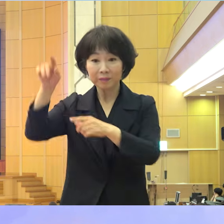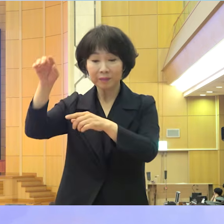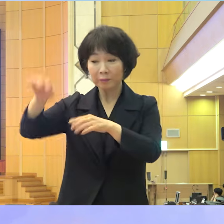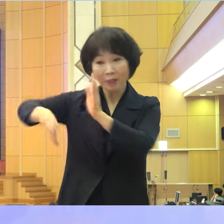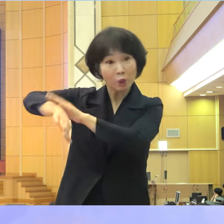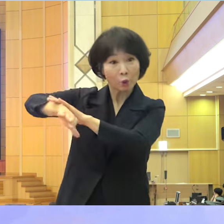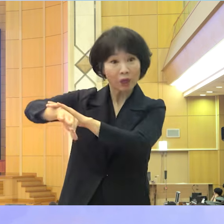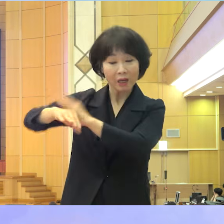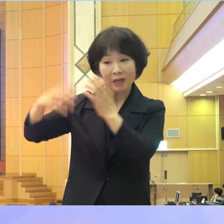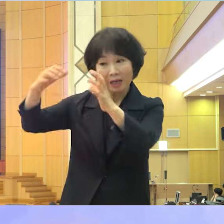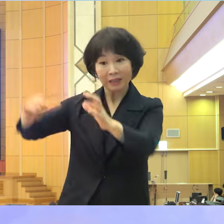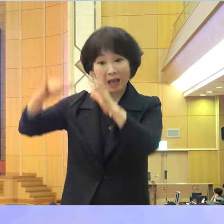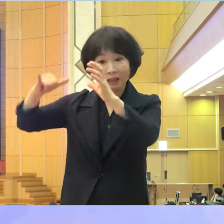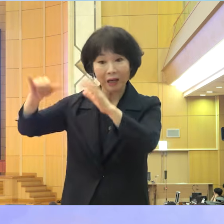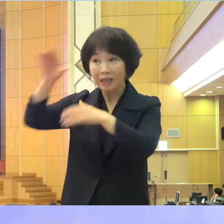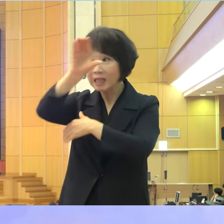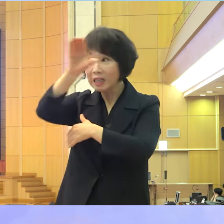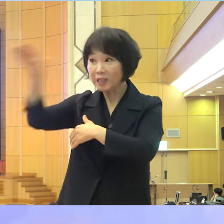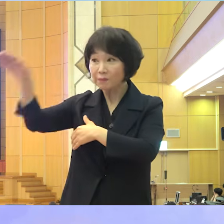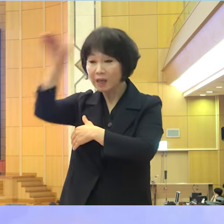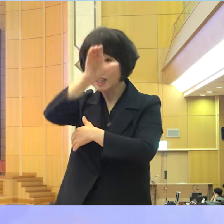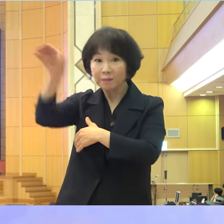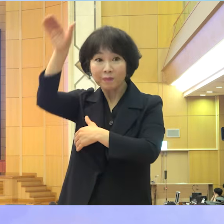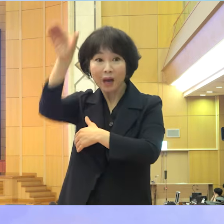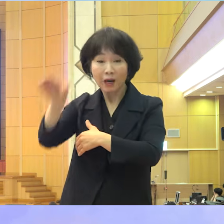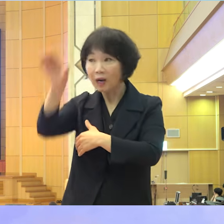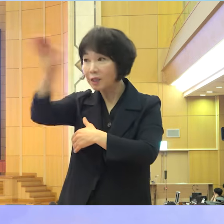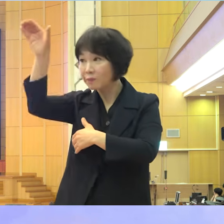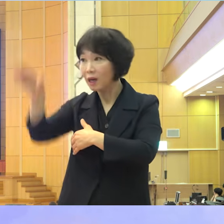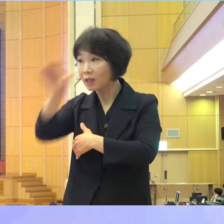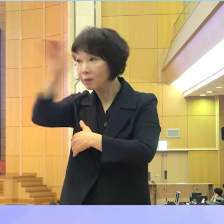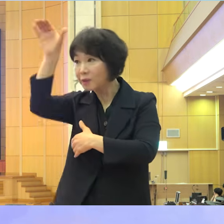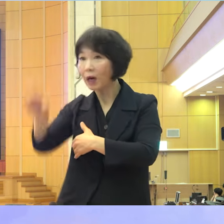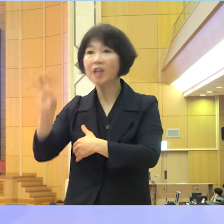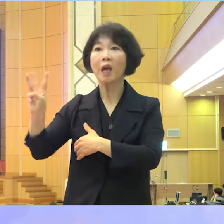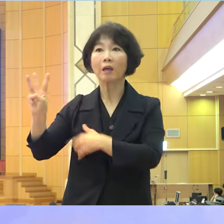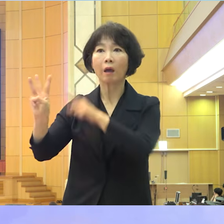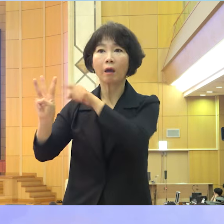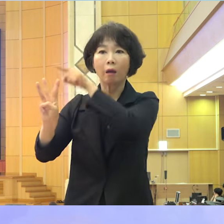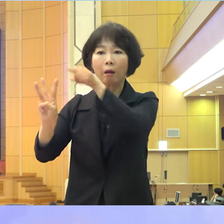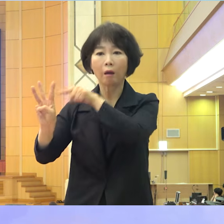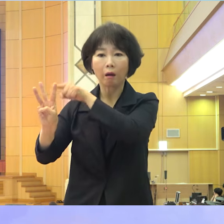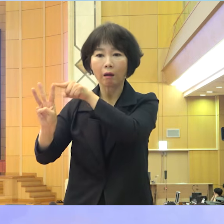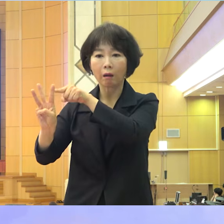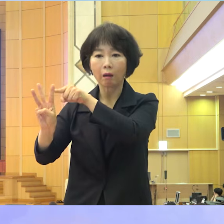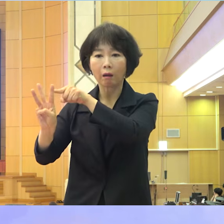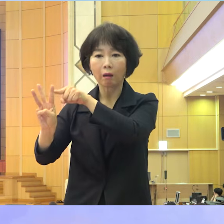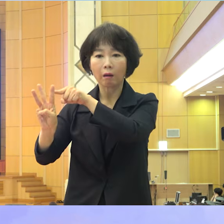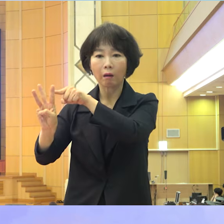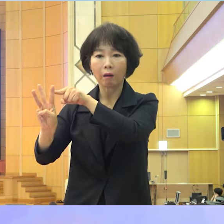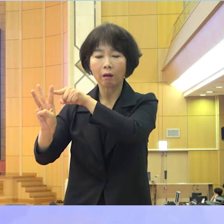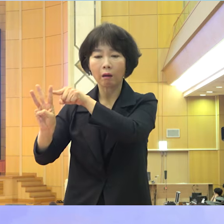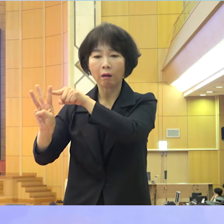개 있는, 갈보리 언덕에 십자가 세 개 있는 것처럼 보이죠. 그래서 어떻게 세상이 세자가 저렇게